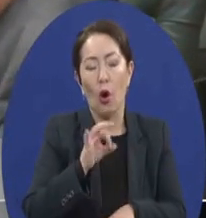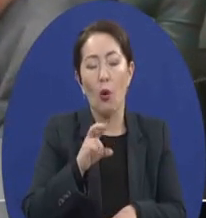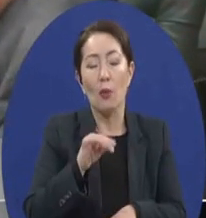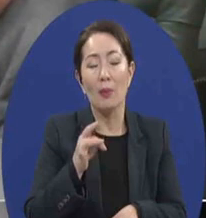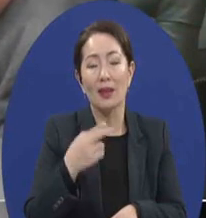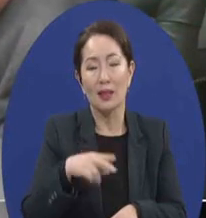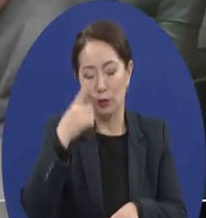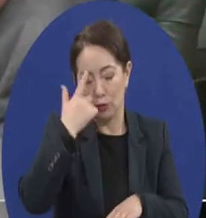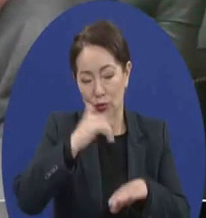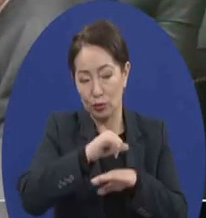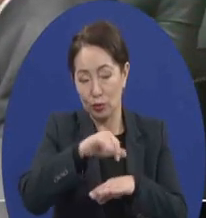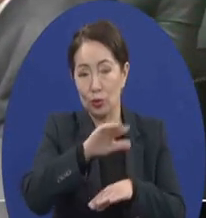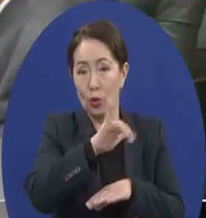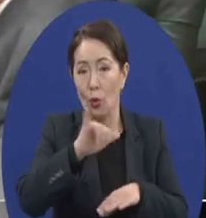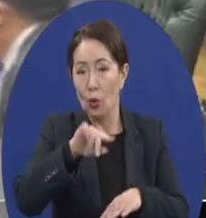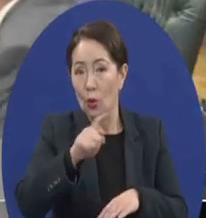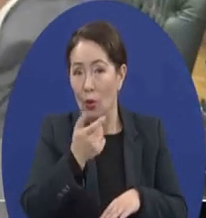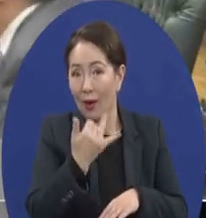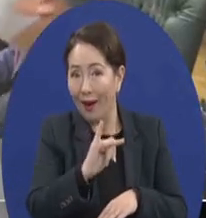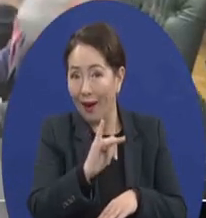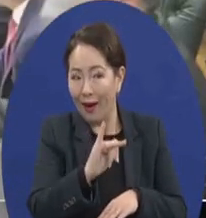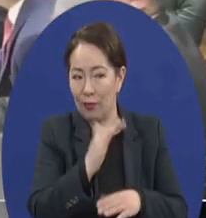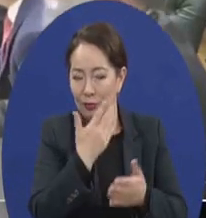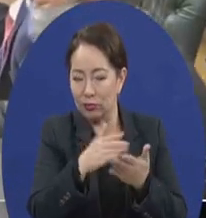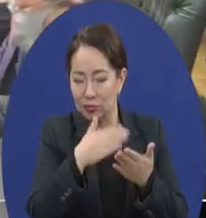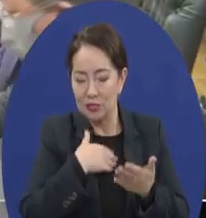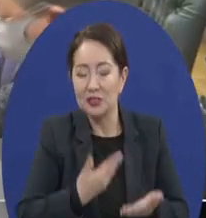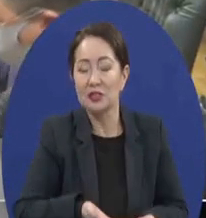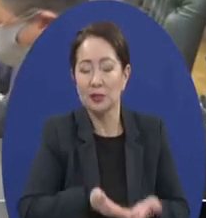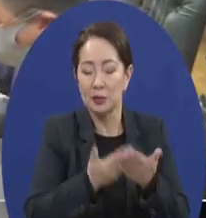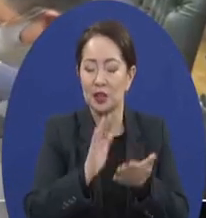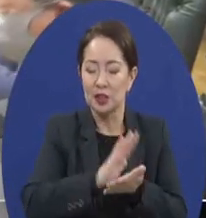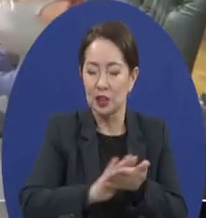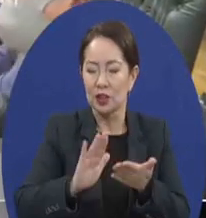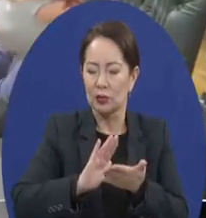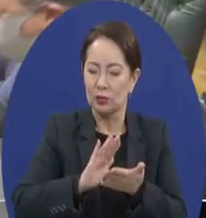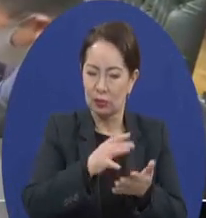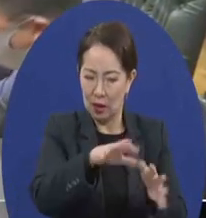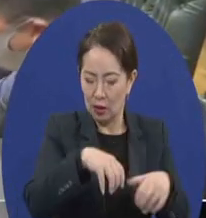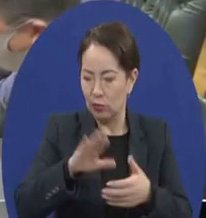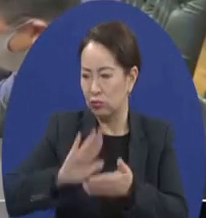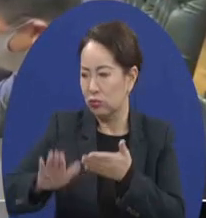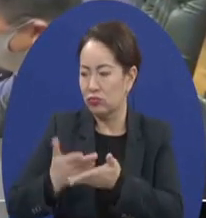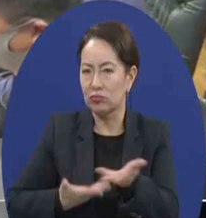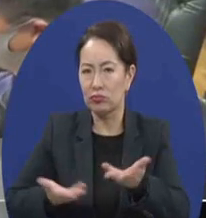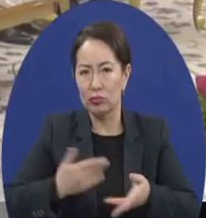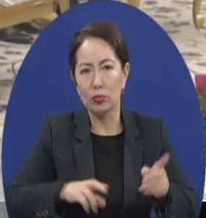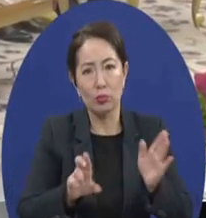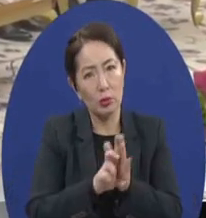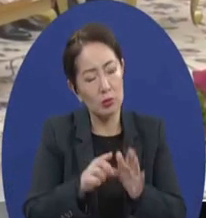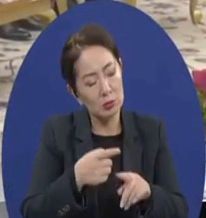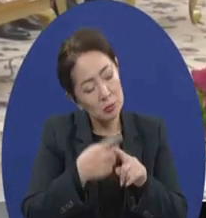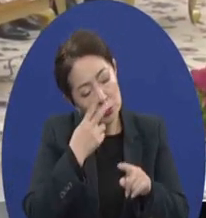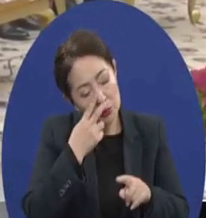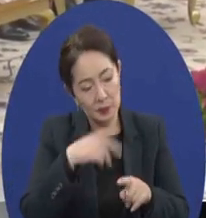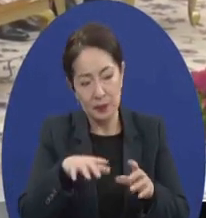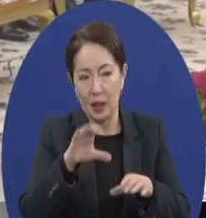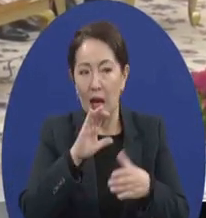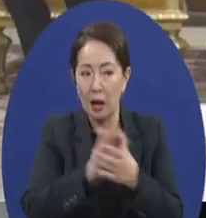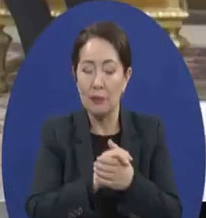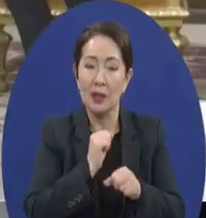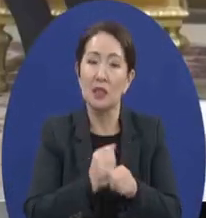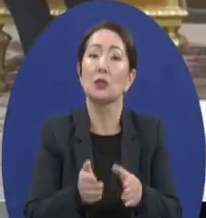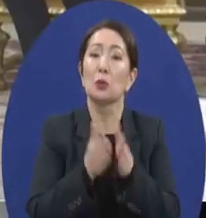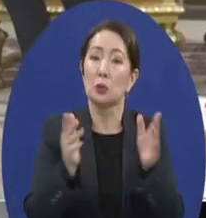улсын уулуурхайн бүтээгдэхүүний экспортыг дэмжиж худалдааны шин урсгал нээх боломжийг судлан за тус салбарт хамтын ажиллагаа үргэжүүлэх хүсэлтэй байгаа